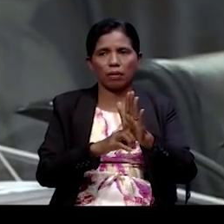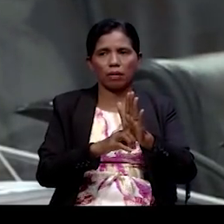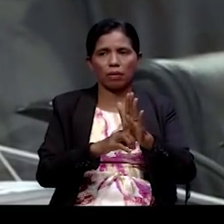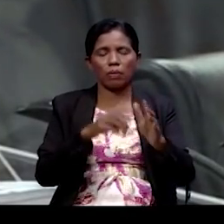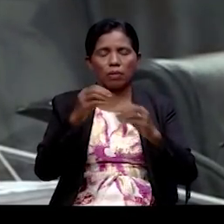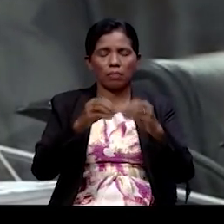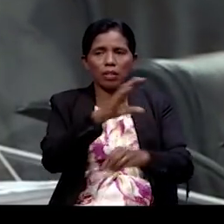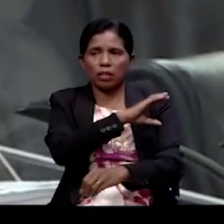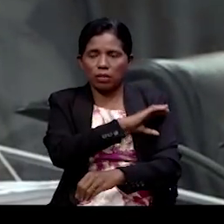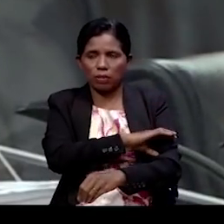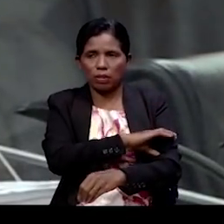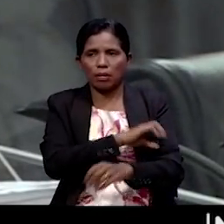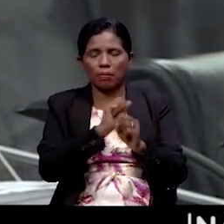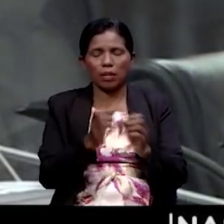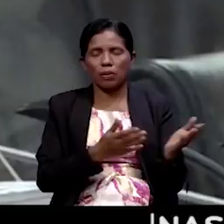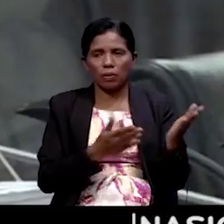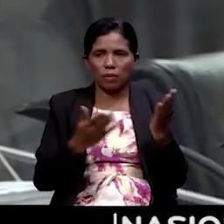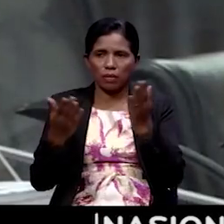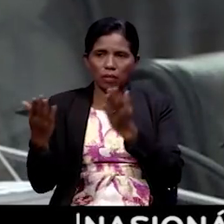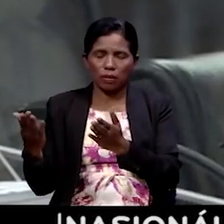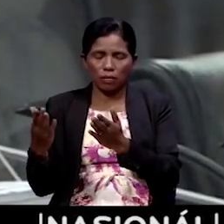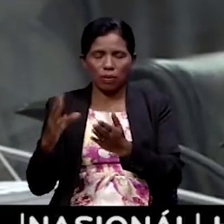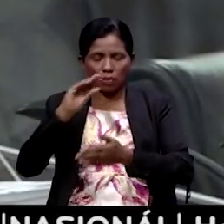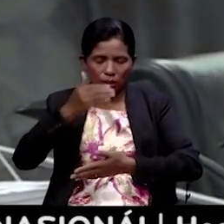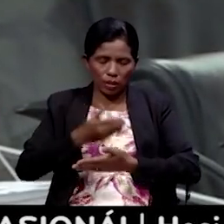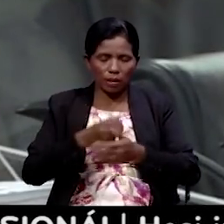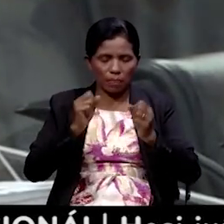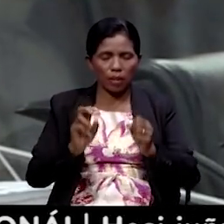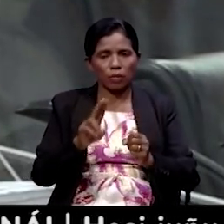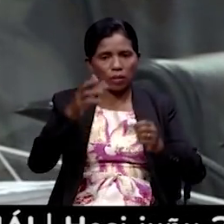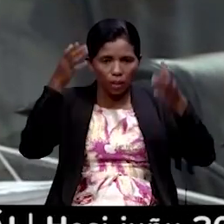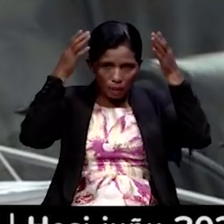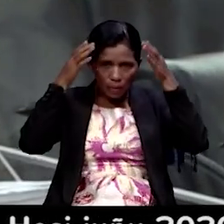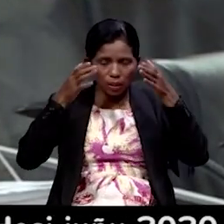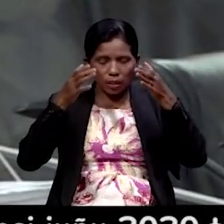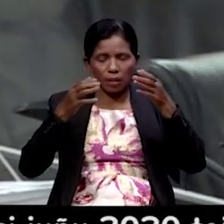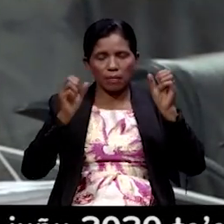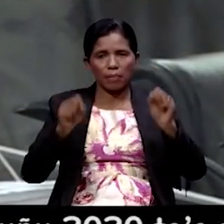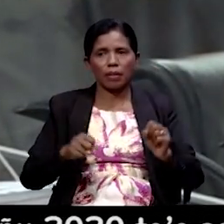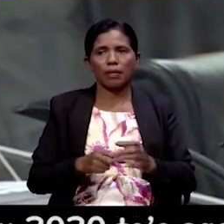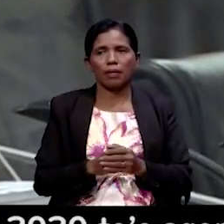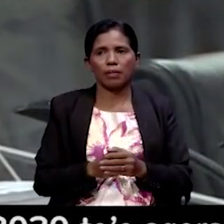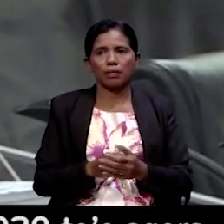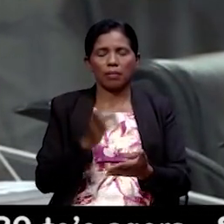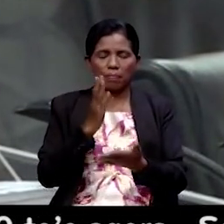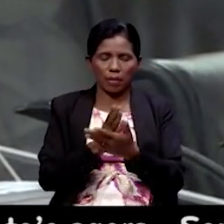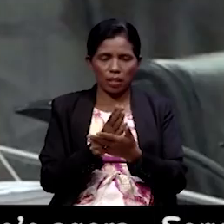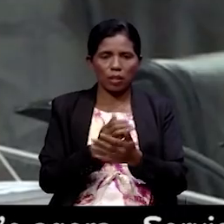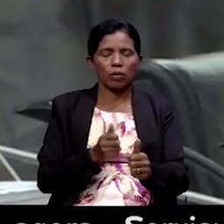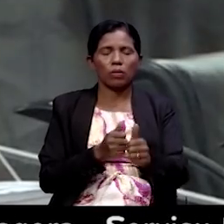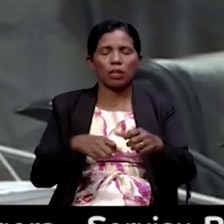siguransa. Bele tu la uang sira ma bete nge tau kap seti. Bele lor motor mai para tuir yang faten. Ida